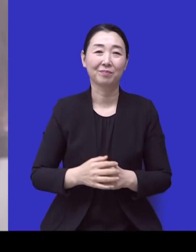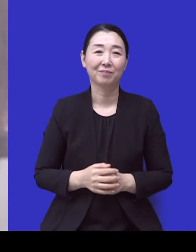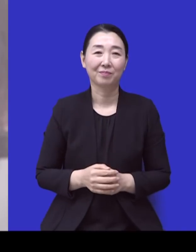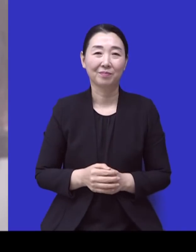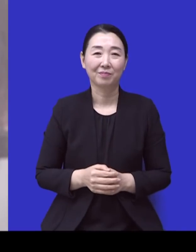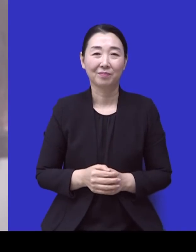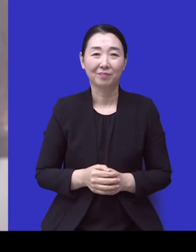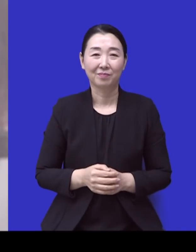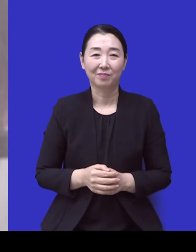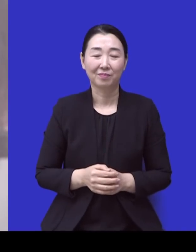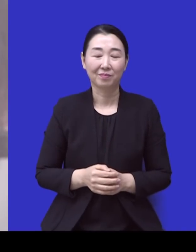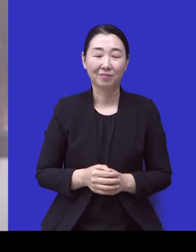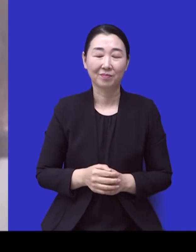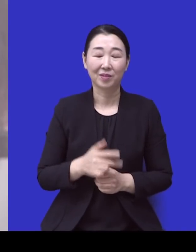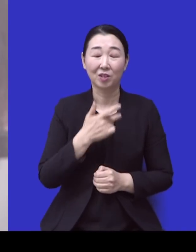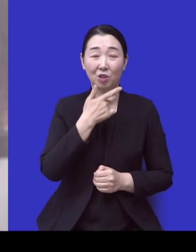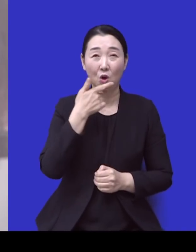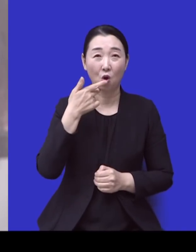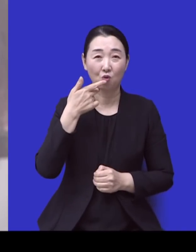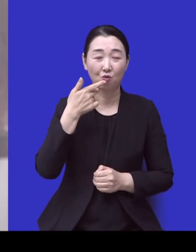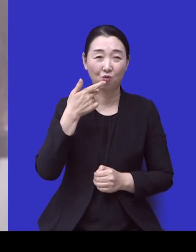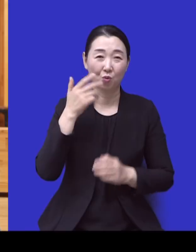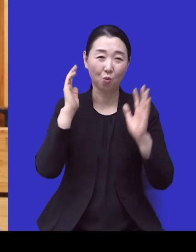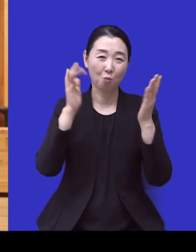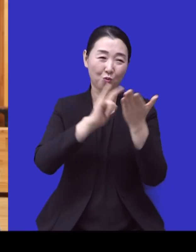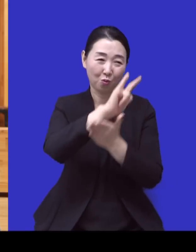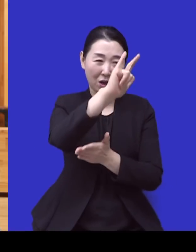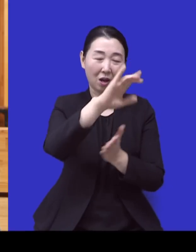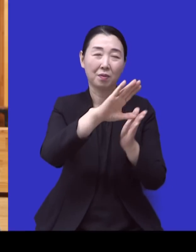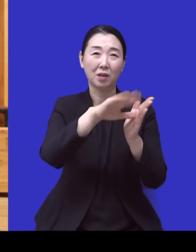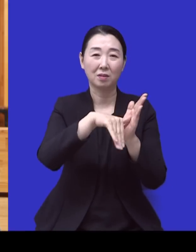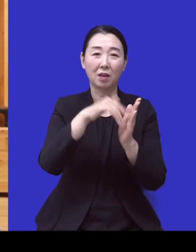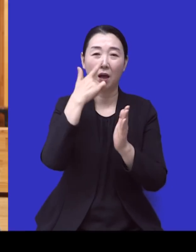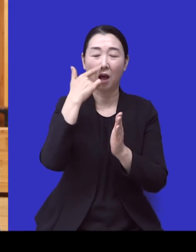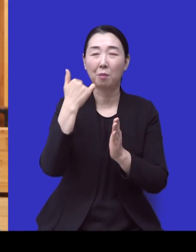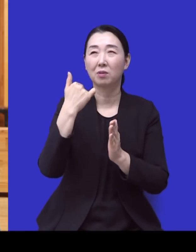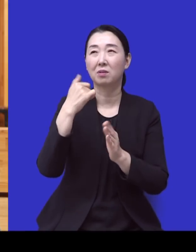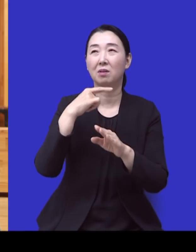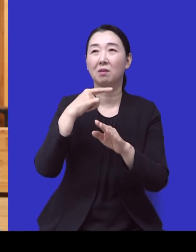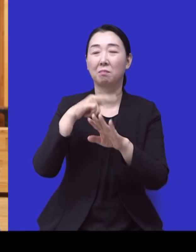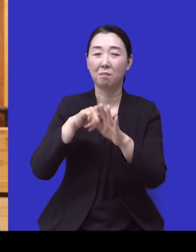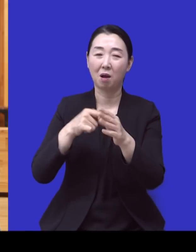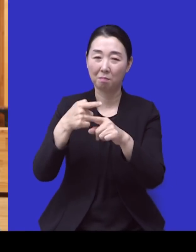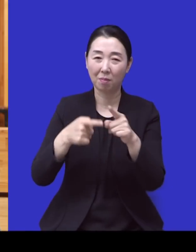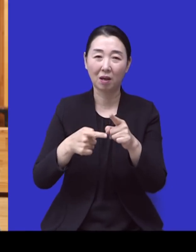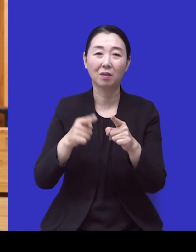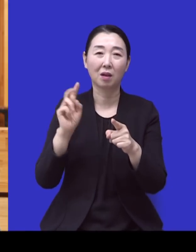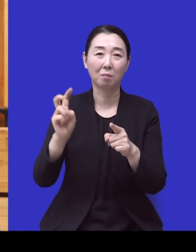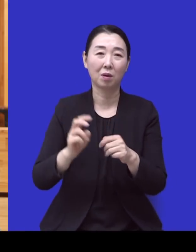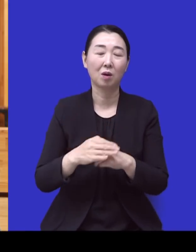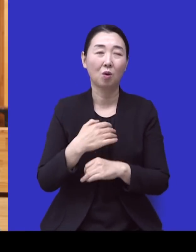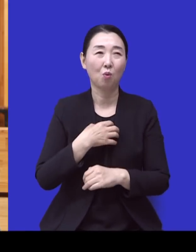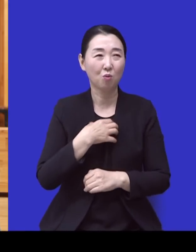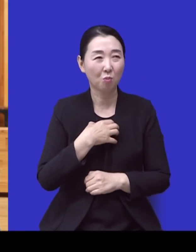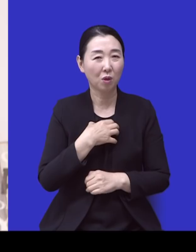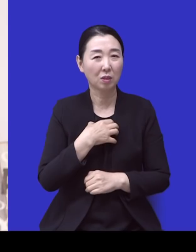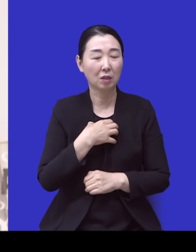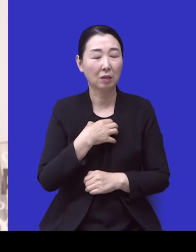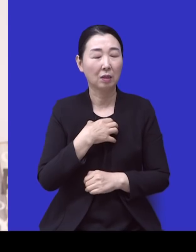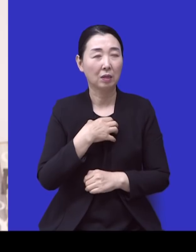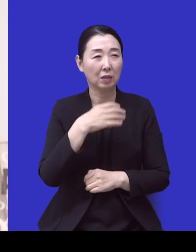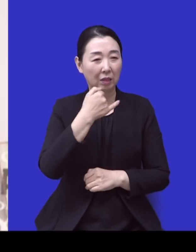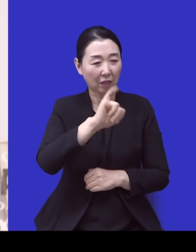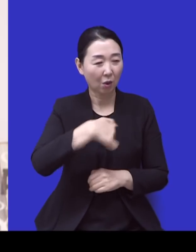아까 영국 유학 간다고 했을 때도 사실은 아버님의 마음은 반반이었을 거예요. 네네. 반은 위험한데 딸 하나를 외국에